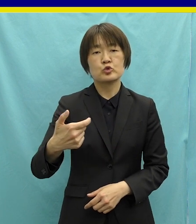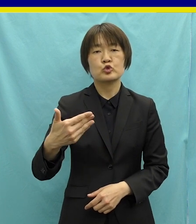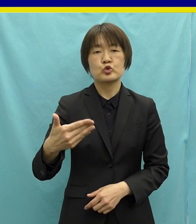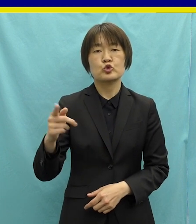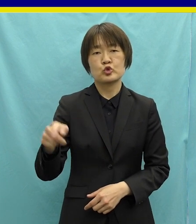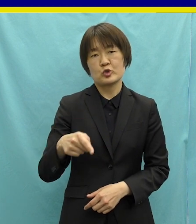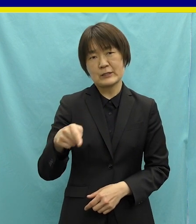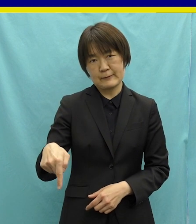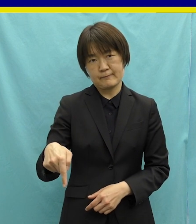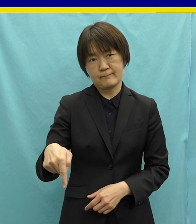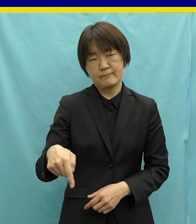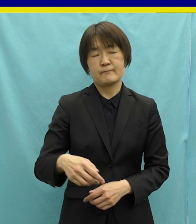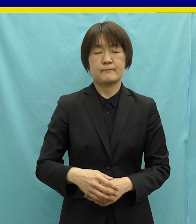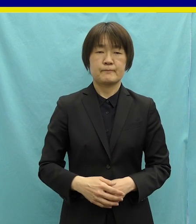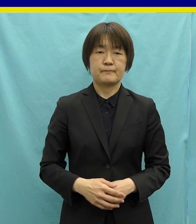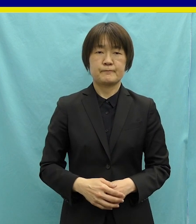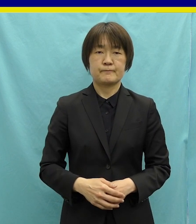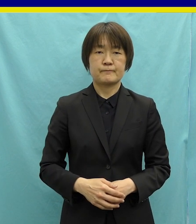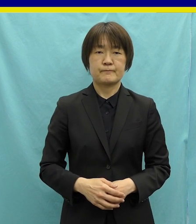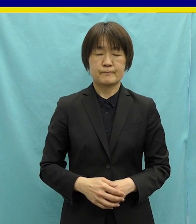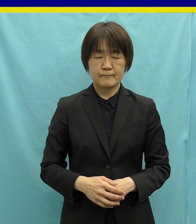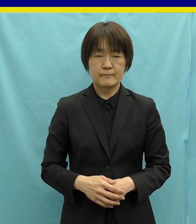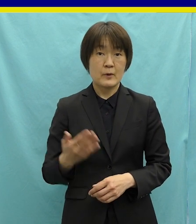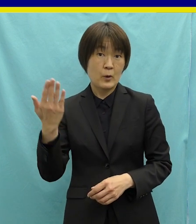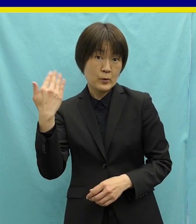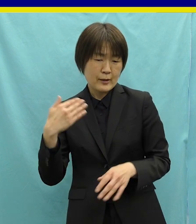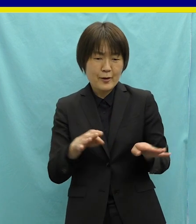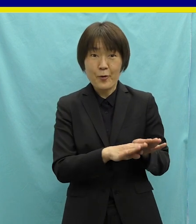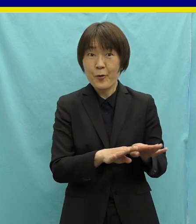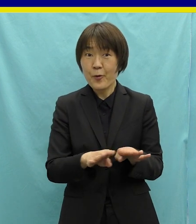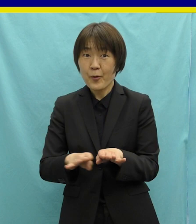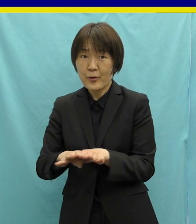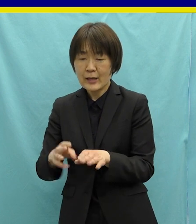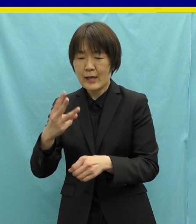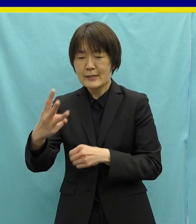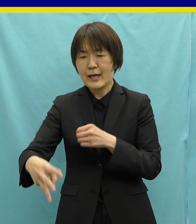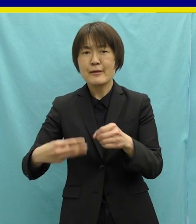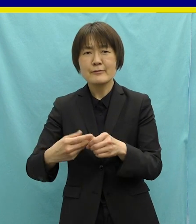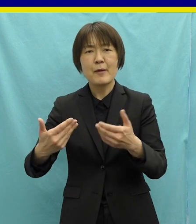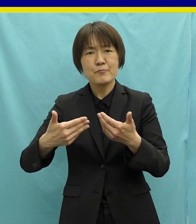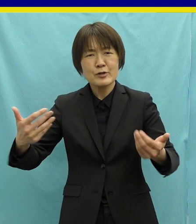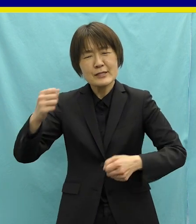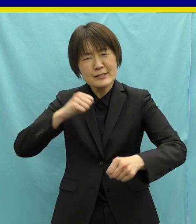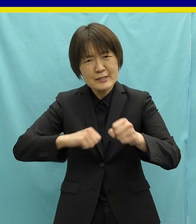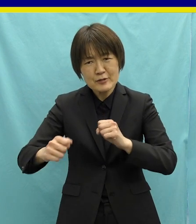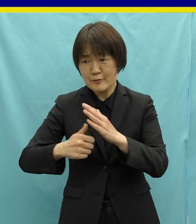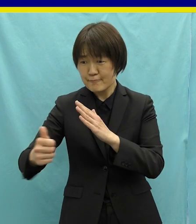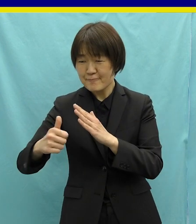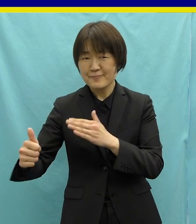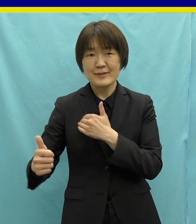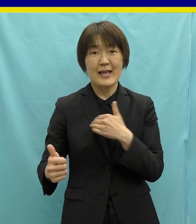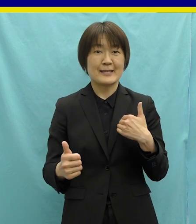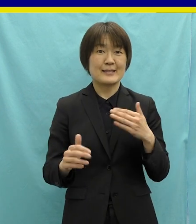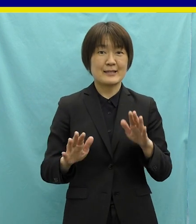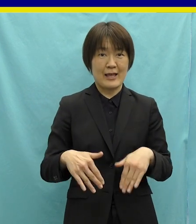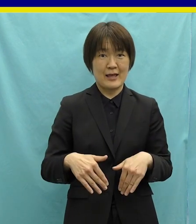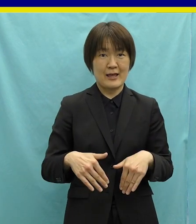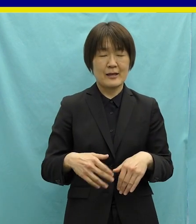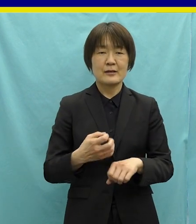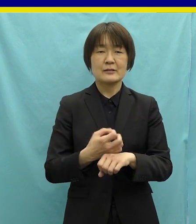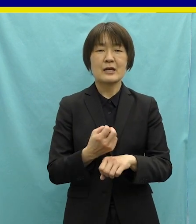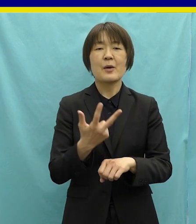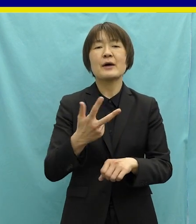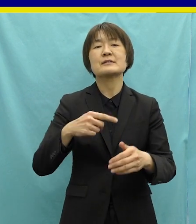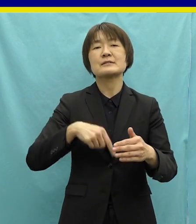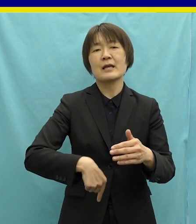人となりました。3年ぶりの行動制限のない大型連休期間中は市内でも